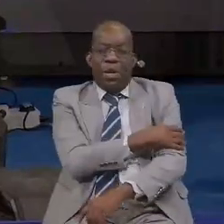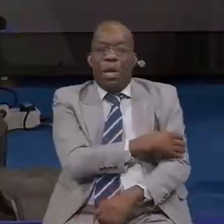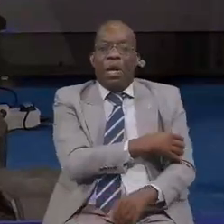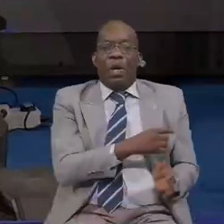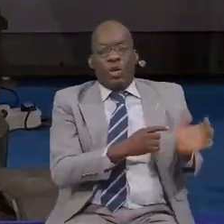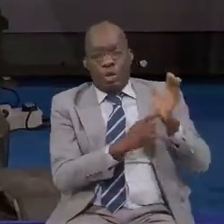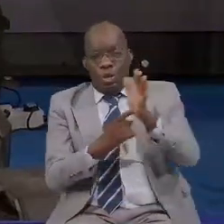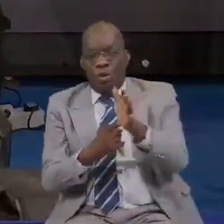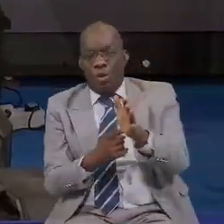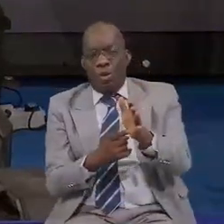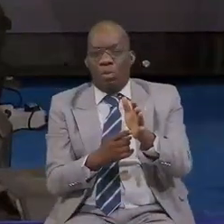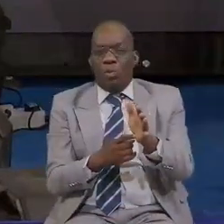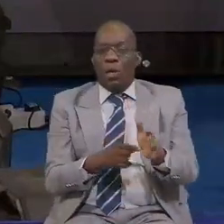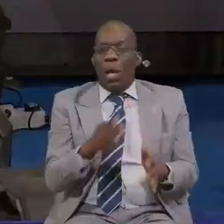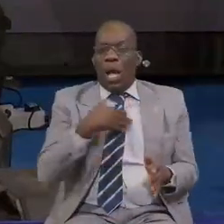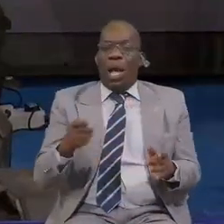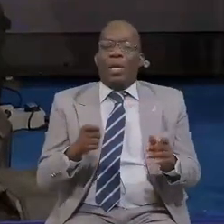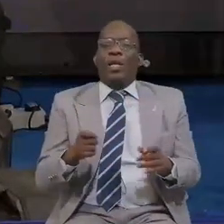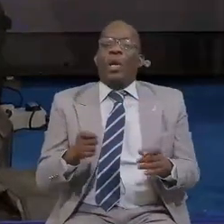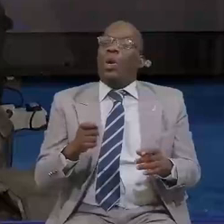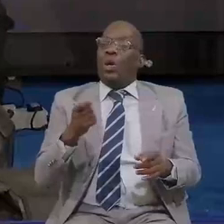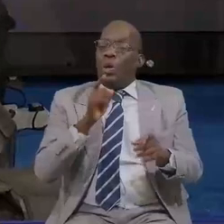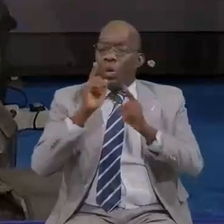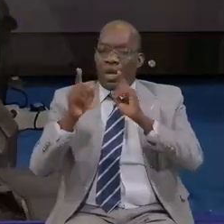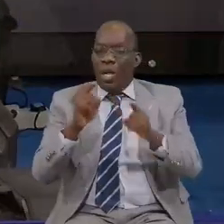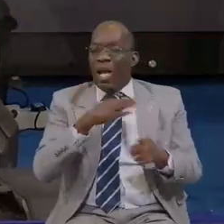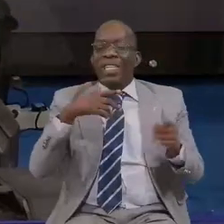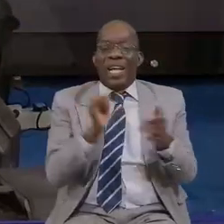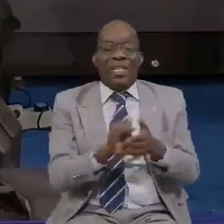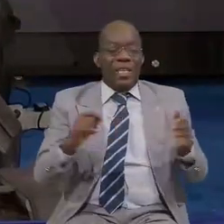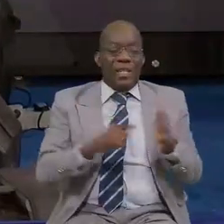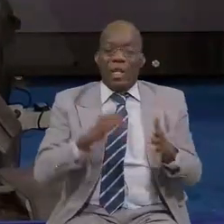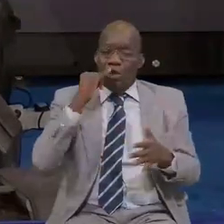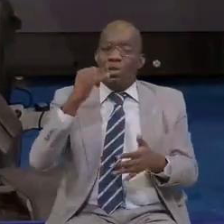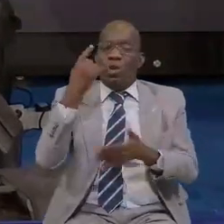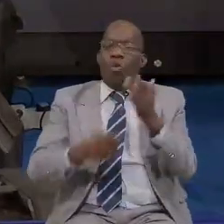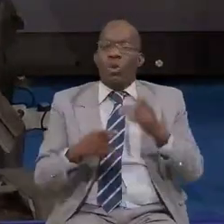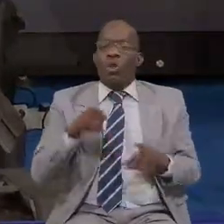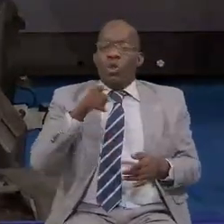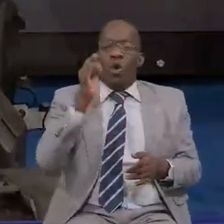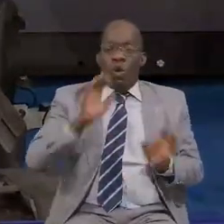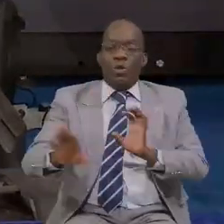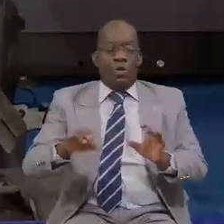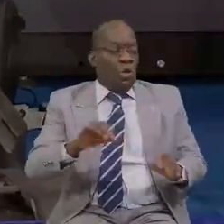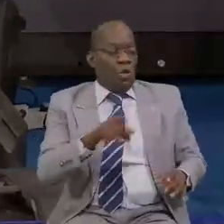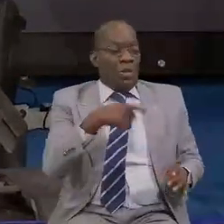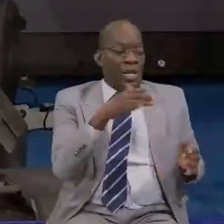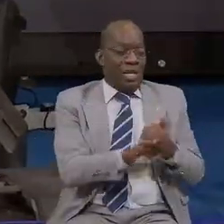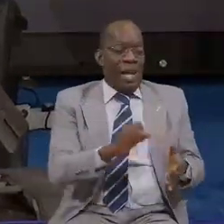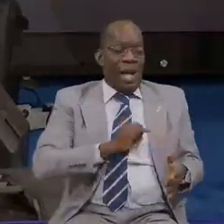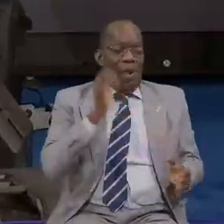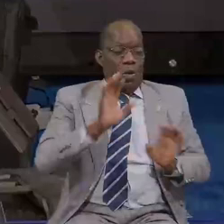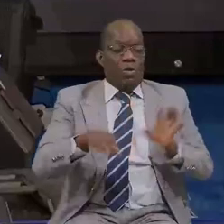démontre. Et il dit, voici ce qu'il faut faire. Moi, je vais faire ceci. Ça, ce n'est